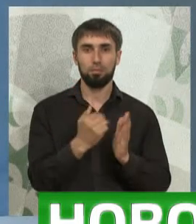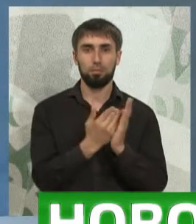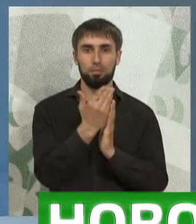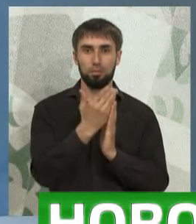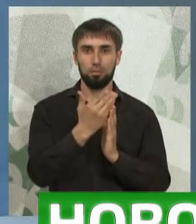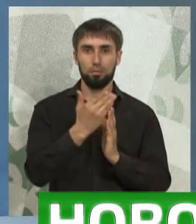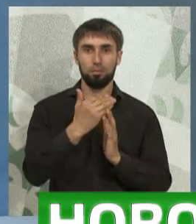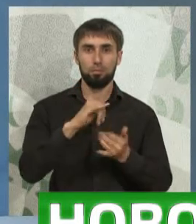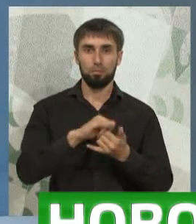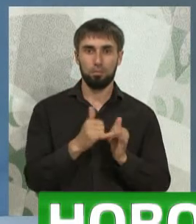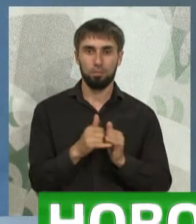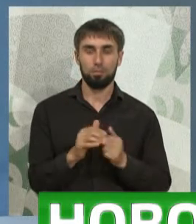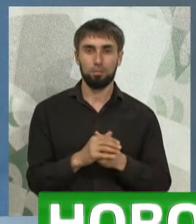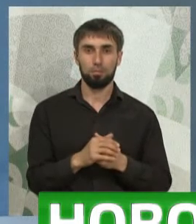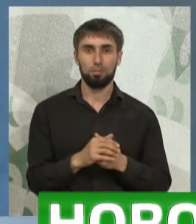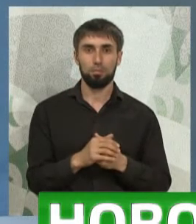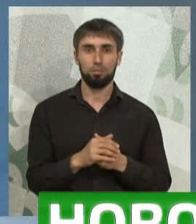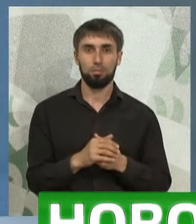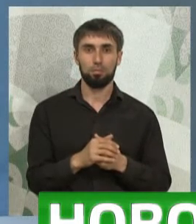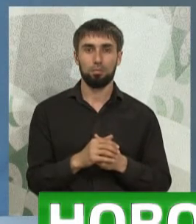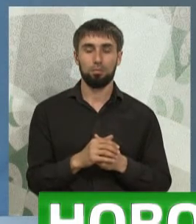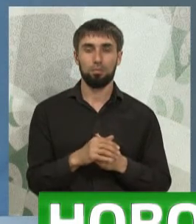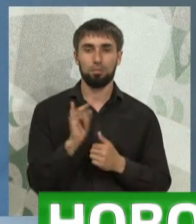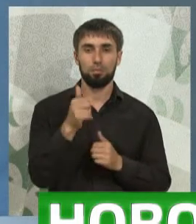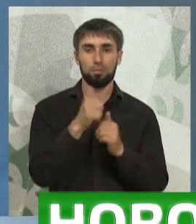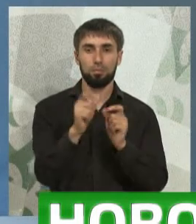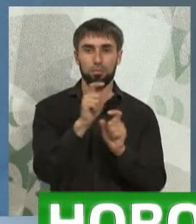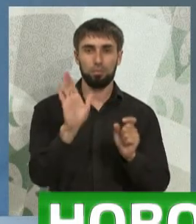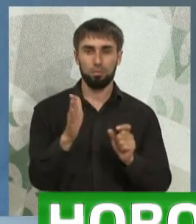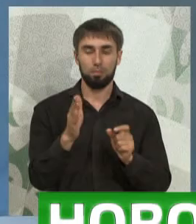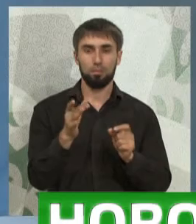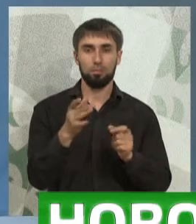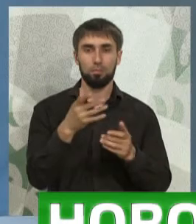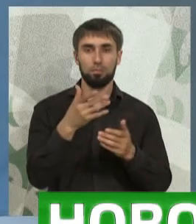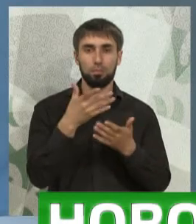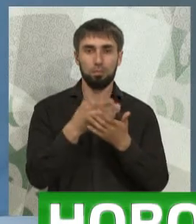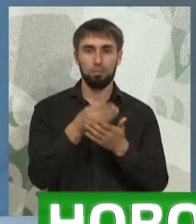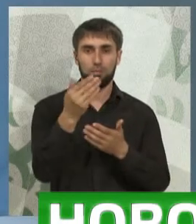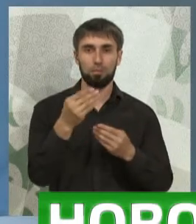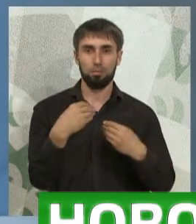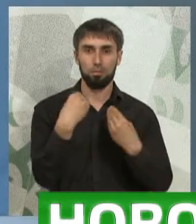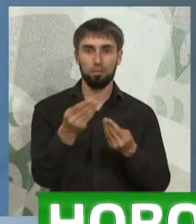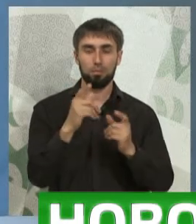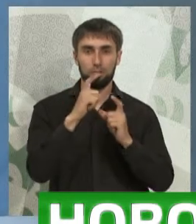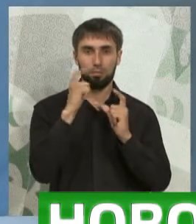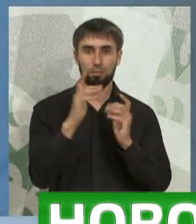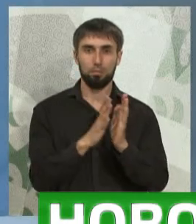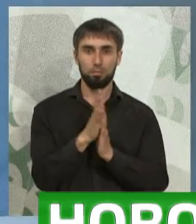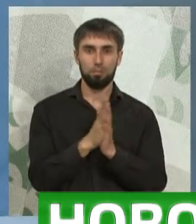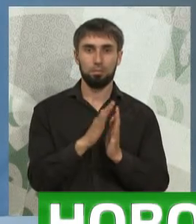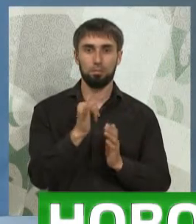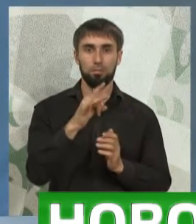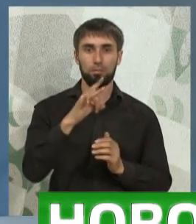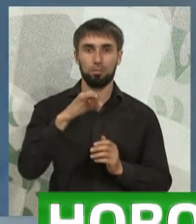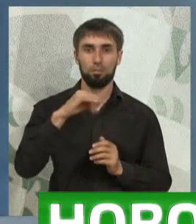Каждому избирателю будет вручен индивидуальный пакет. Это маска, перчатки и индивидуальная ручка для